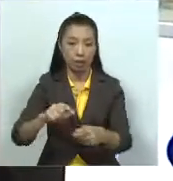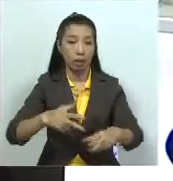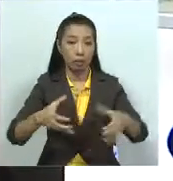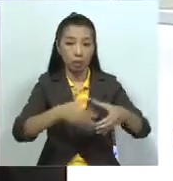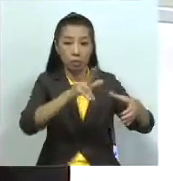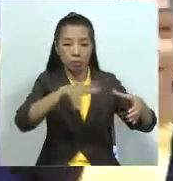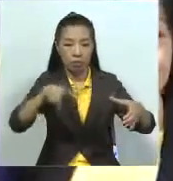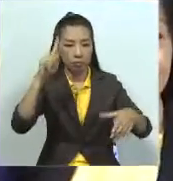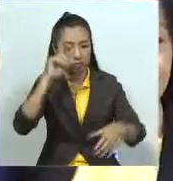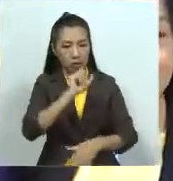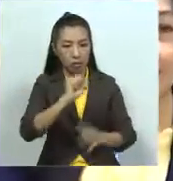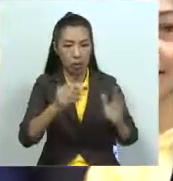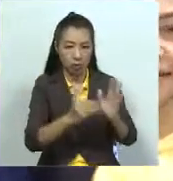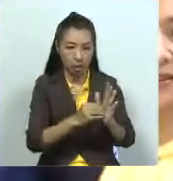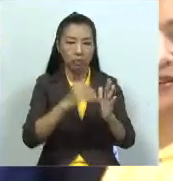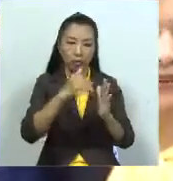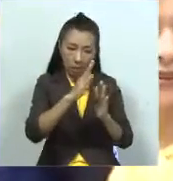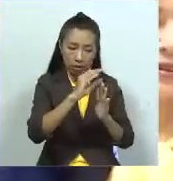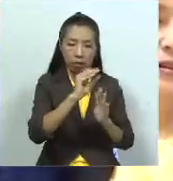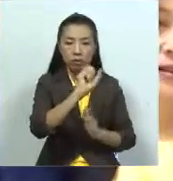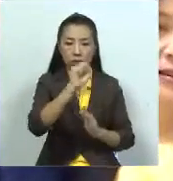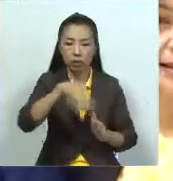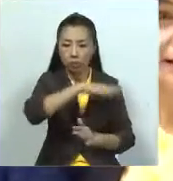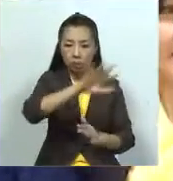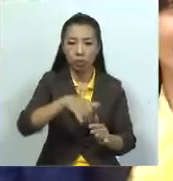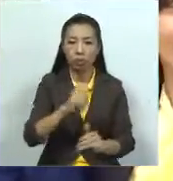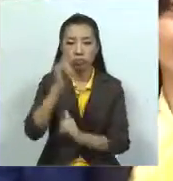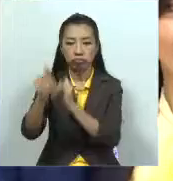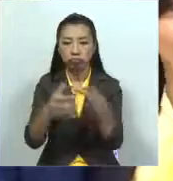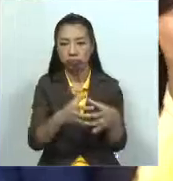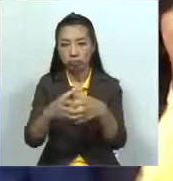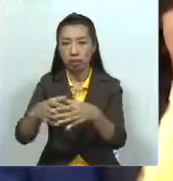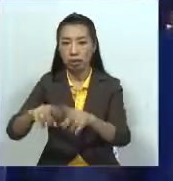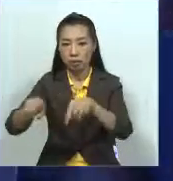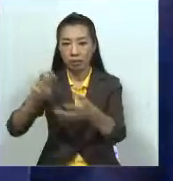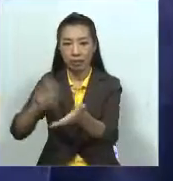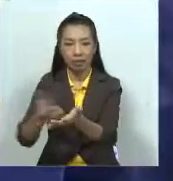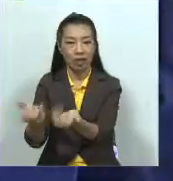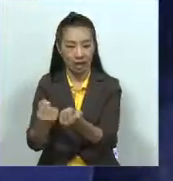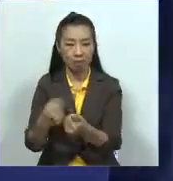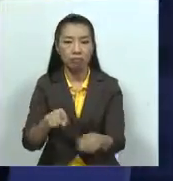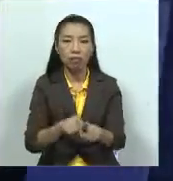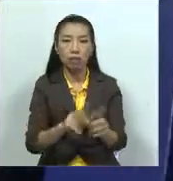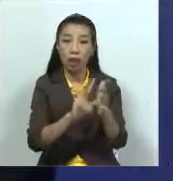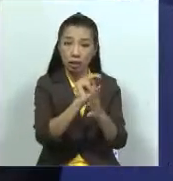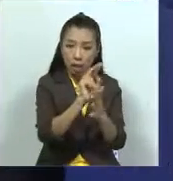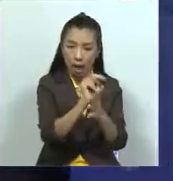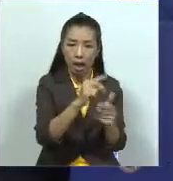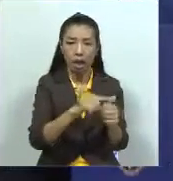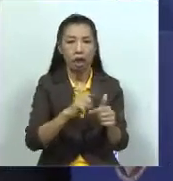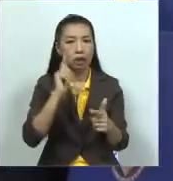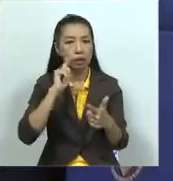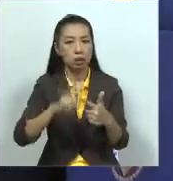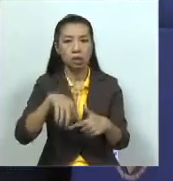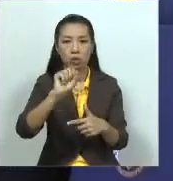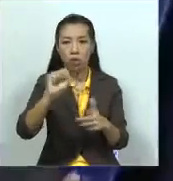ภาคเหนือรวมกลุ่มกันเข้ารับหนังสือรับรองอาทินายแพทย์ชลน่านสีแก้วสสน่านนาวาอากาศเอกอนุดิษฐ์นาครทัพสสก